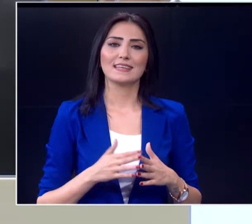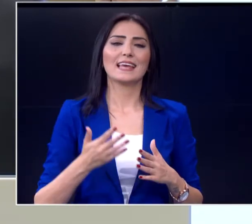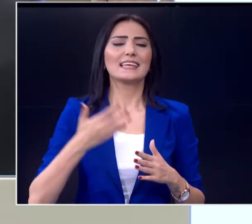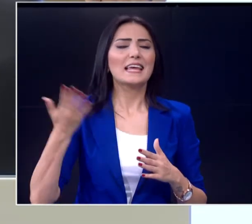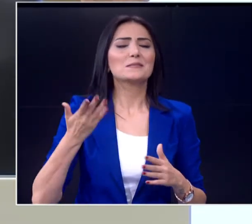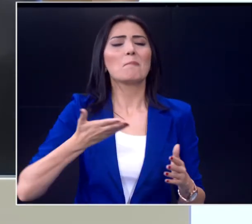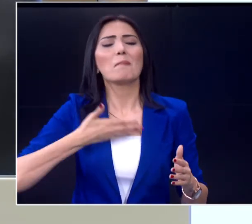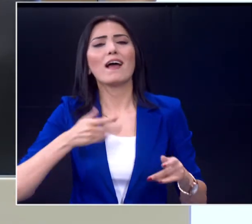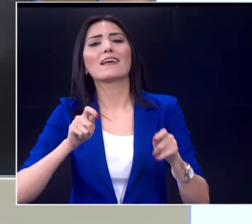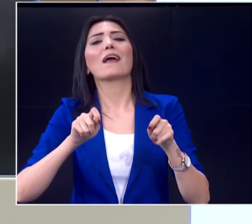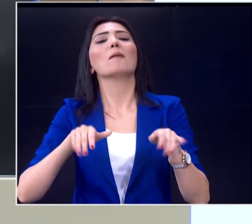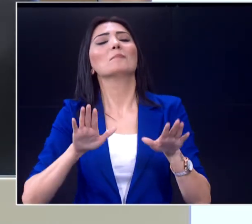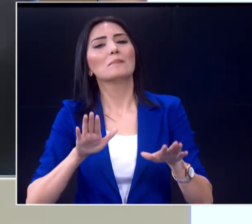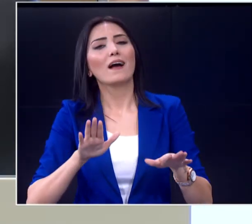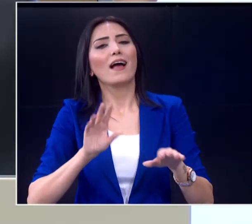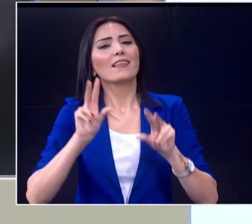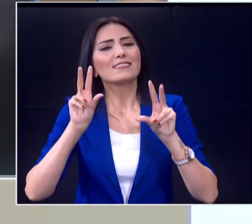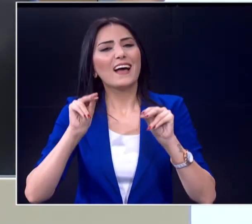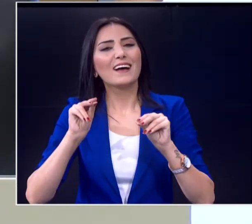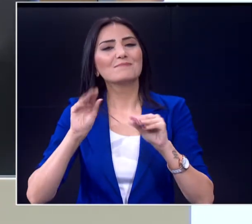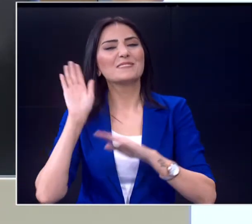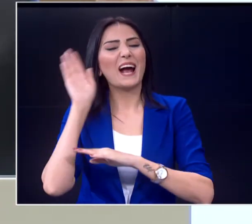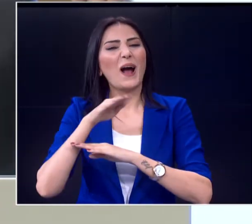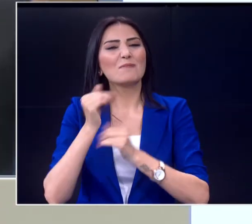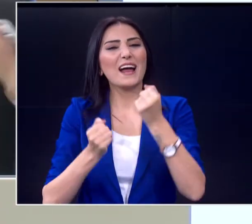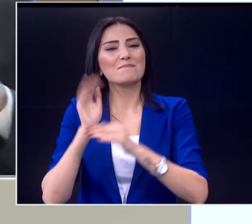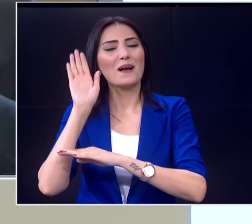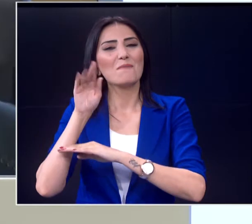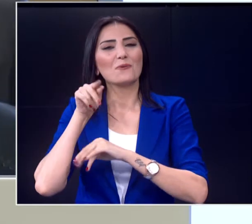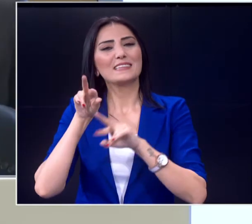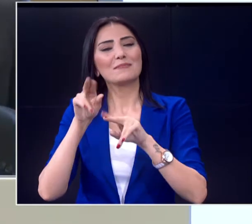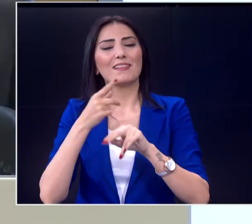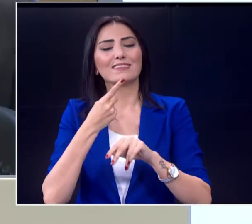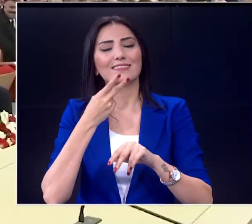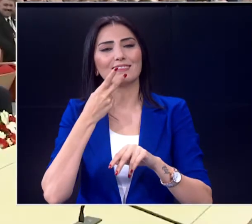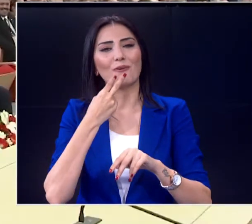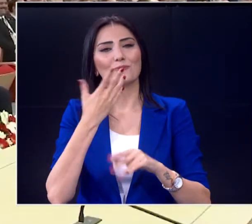Gerisini merak etmesen. Tam kamyoncu laf oldu.